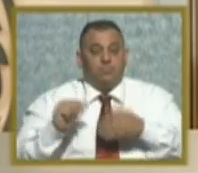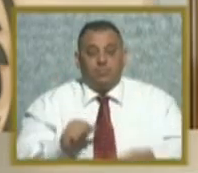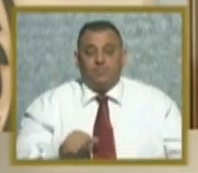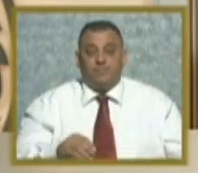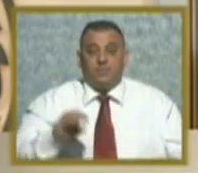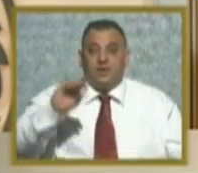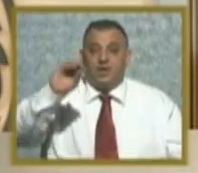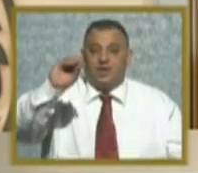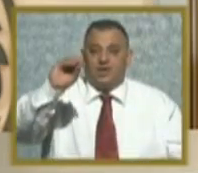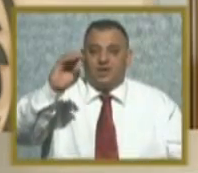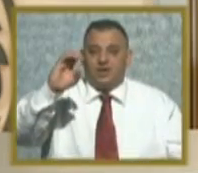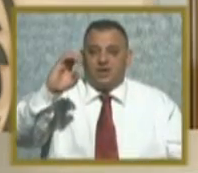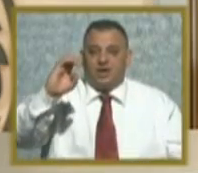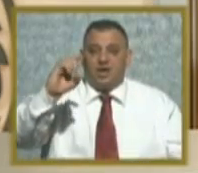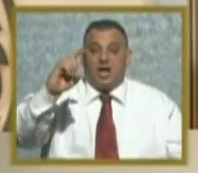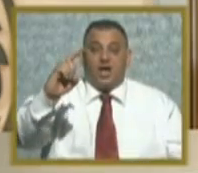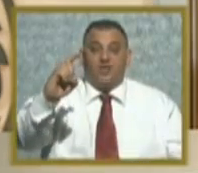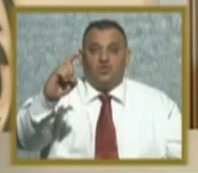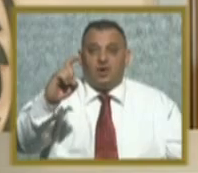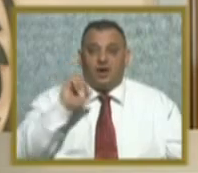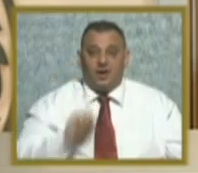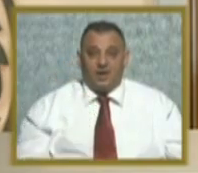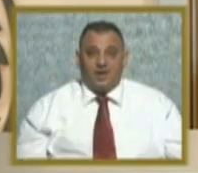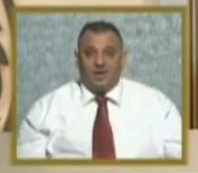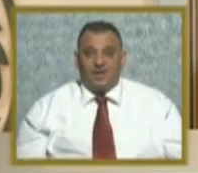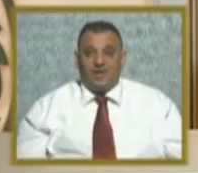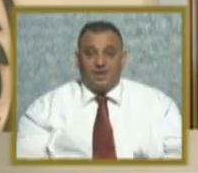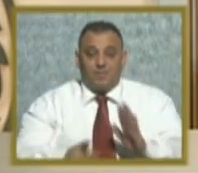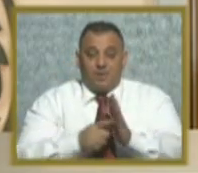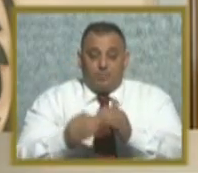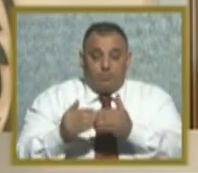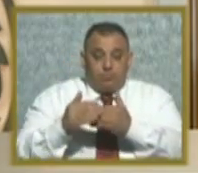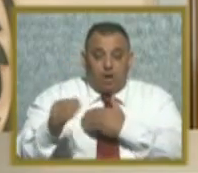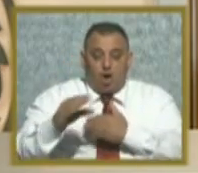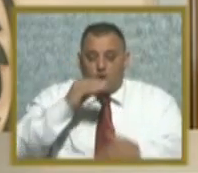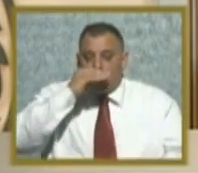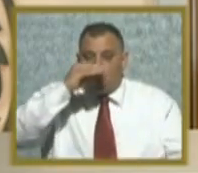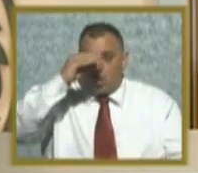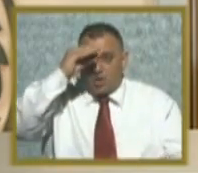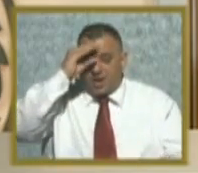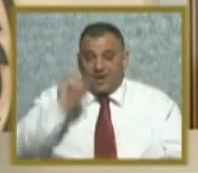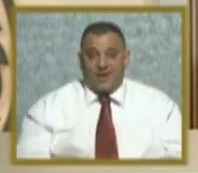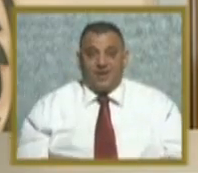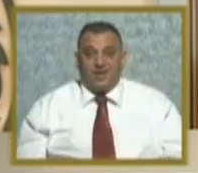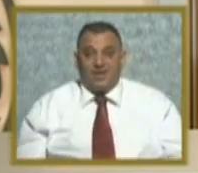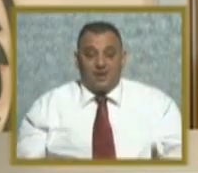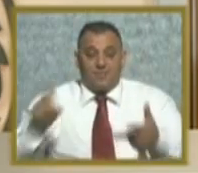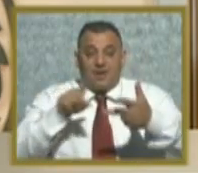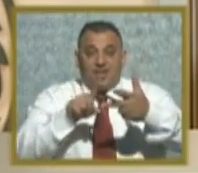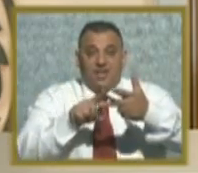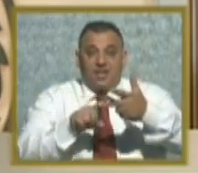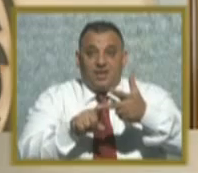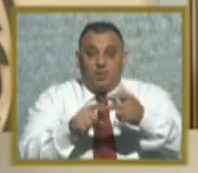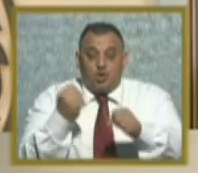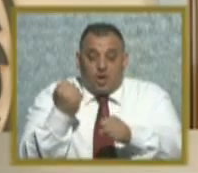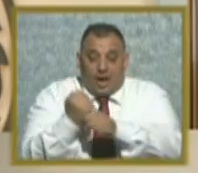الإنسان ولا يقرأه إلا في المواسم مثلا، هذا أيضا نوع من أنواع الهجر، هجر القرآن. الأمر الآخر عدم العمل